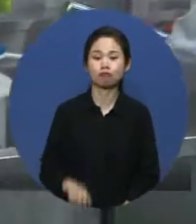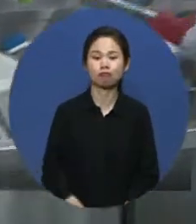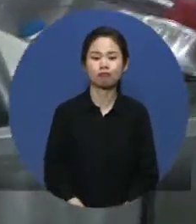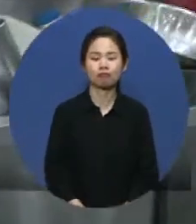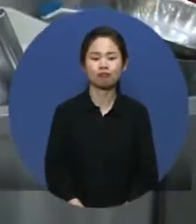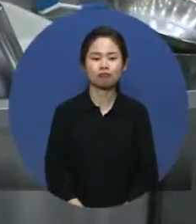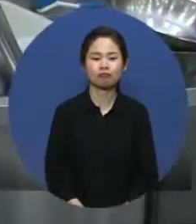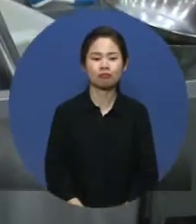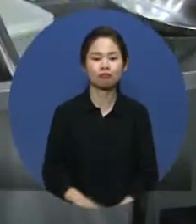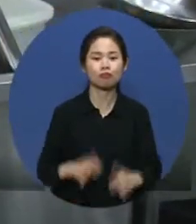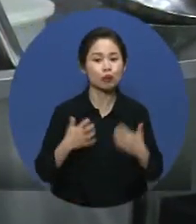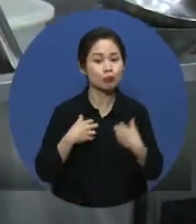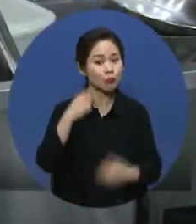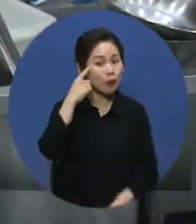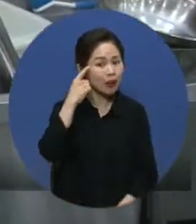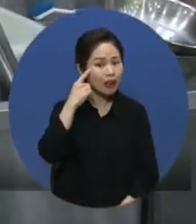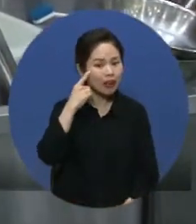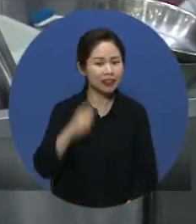네. 왜 재밌어요?